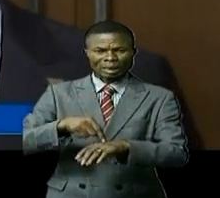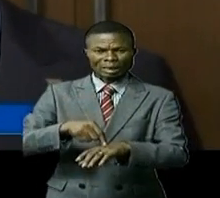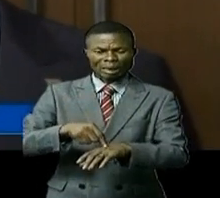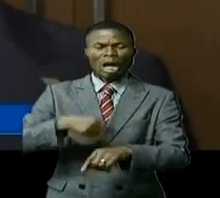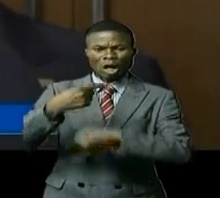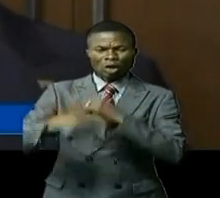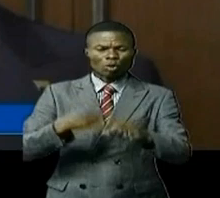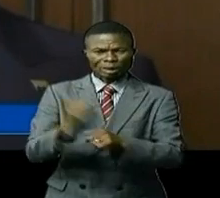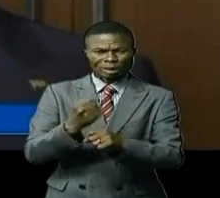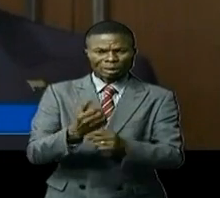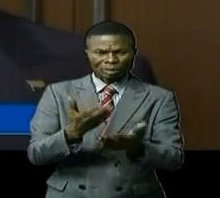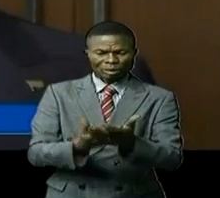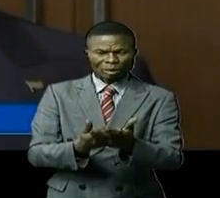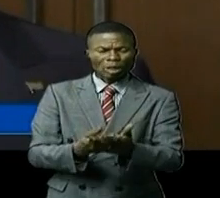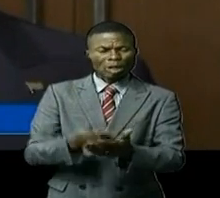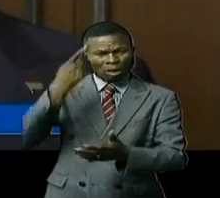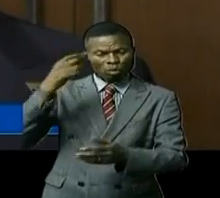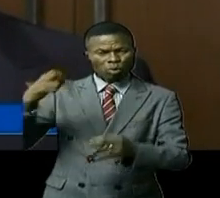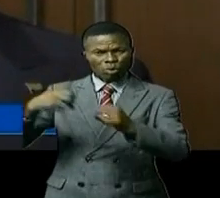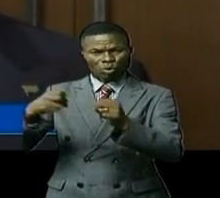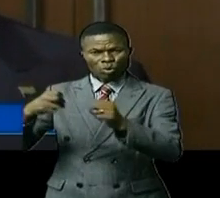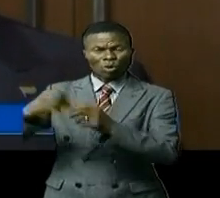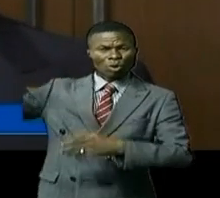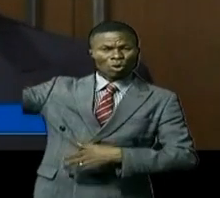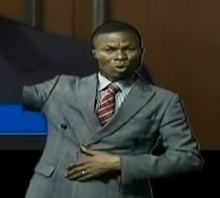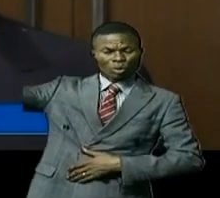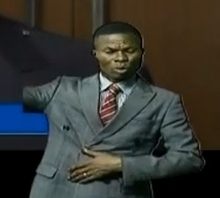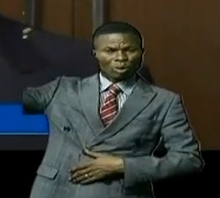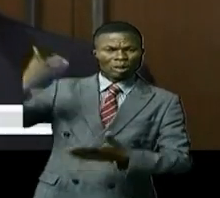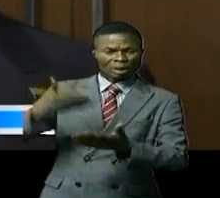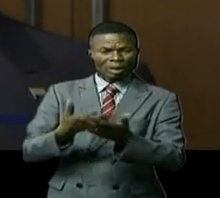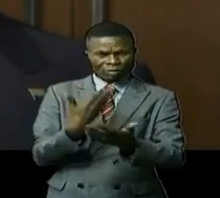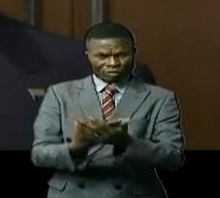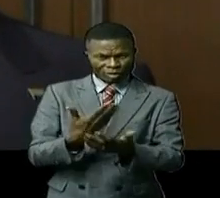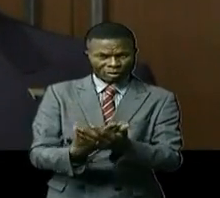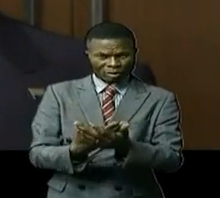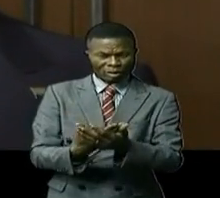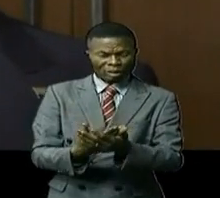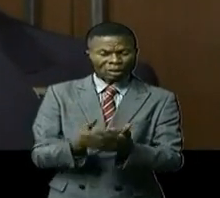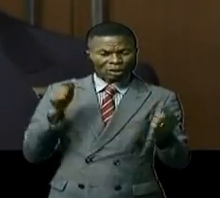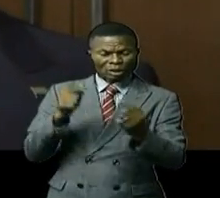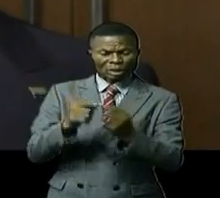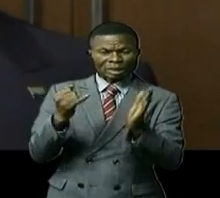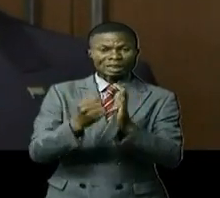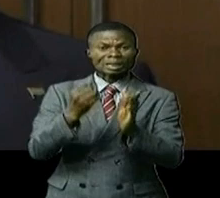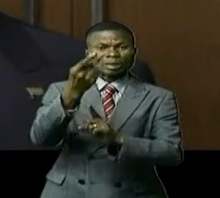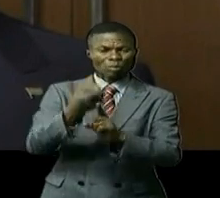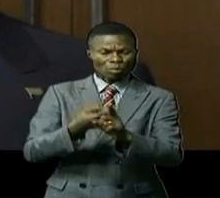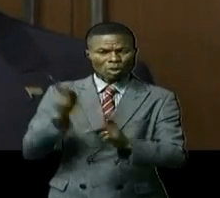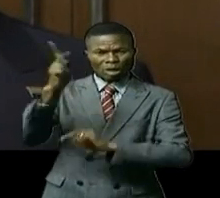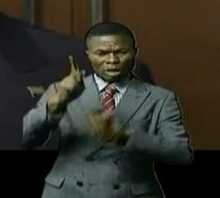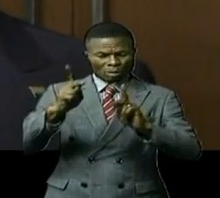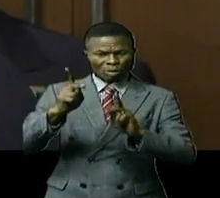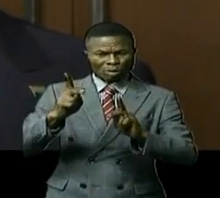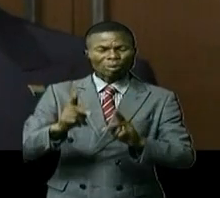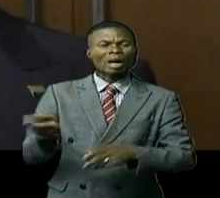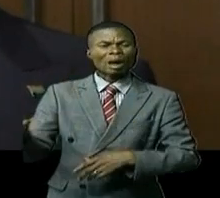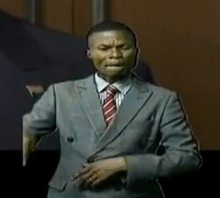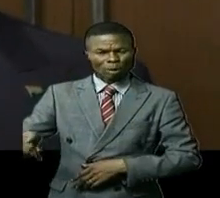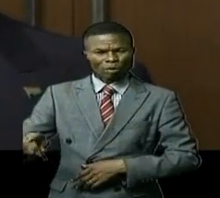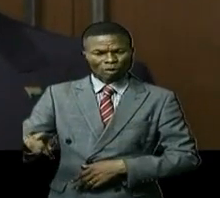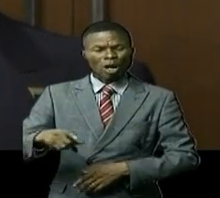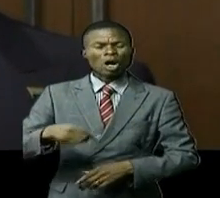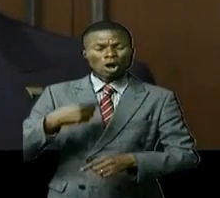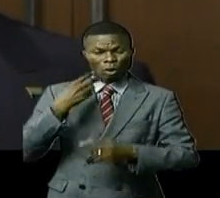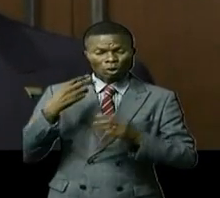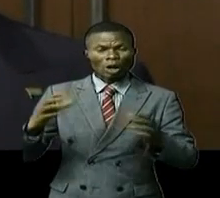pierre. Pour la centrale solaire, elle ira très vite. D'ici 18 mois, la population de Tchopo commencera